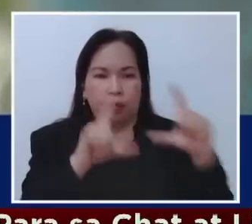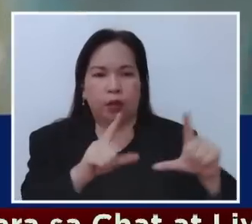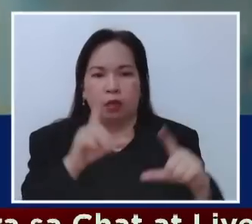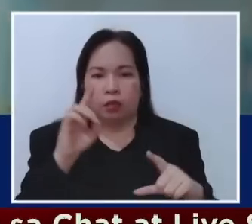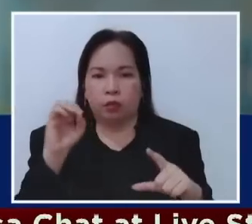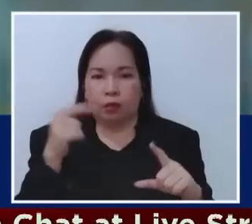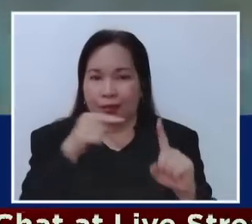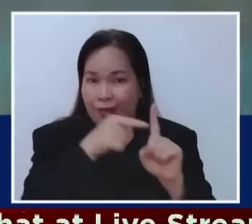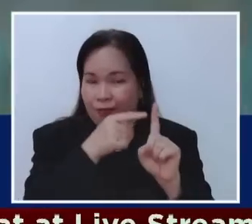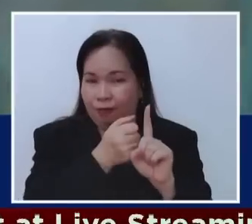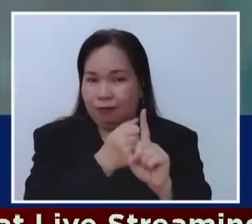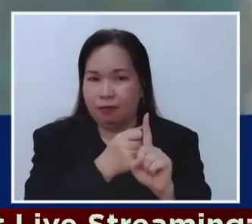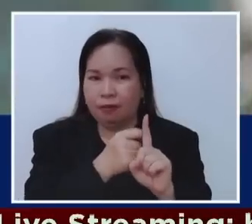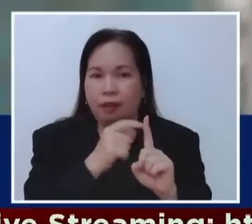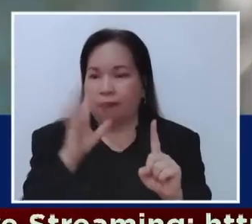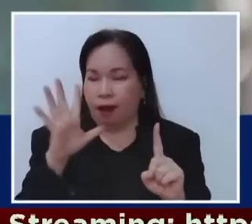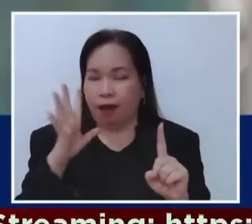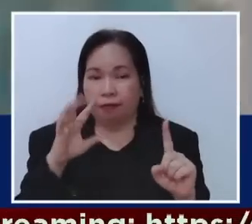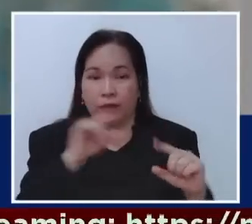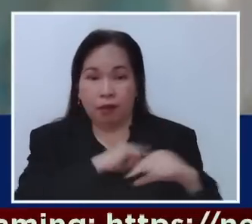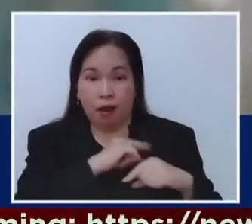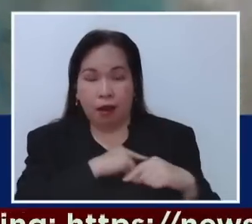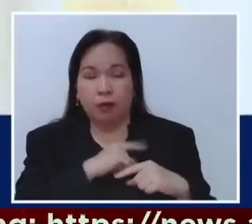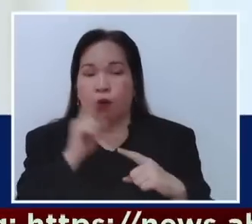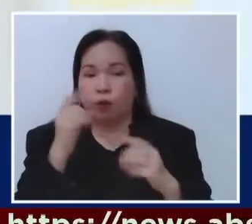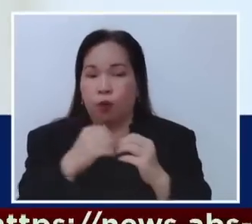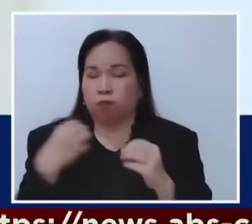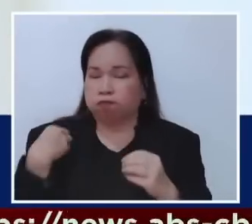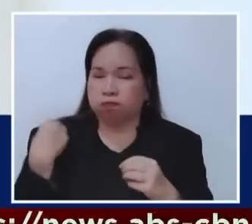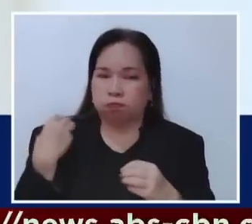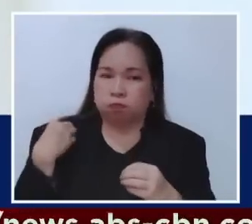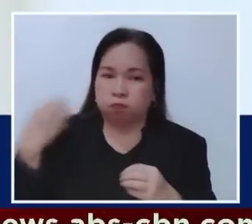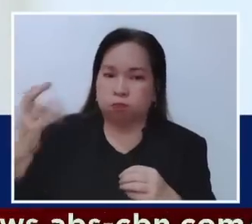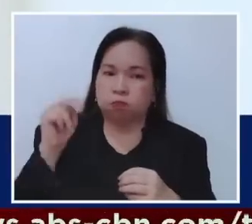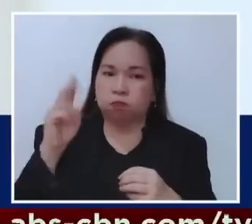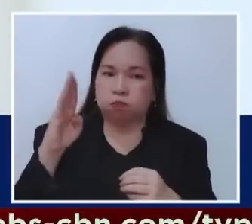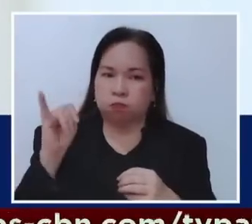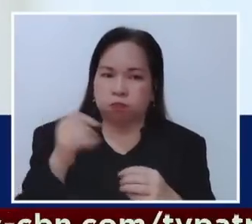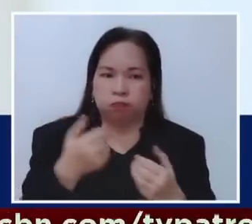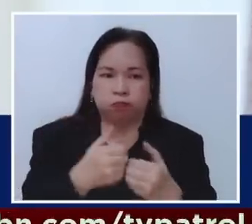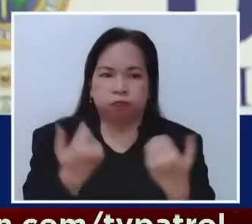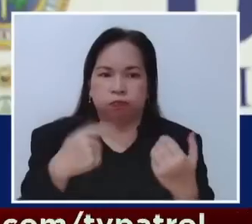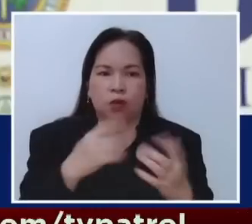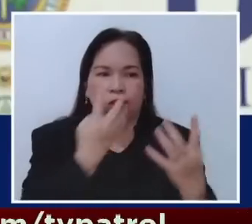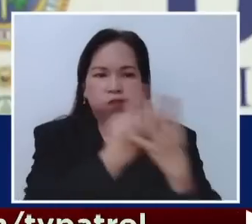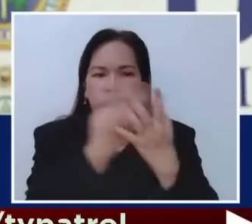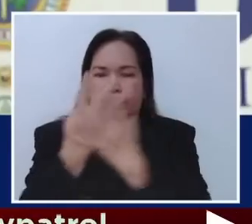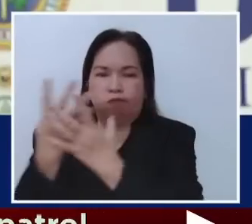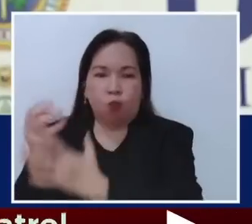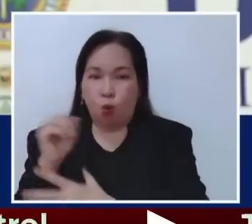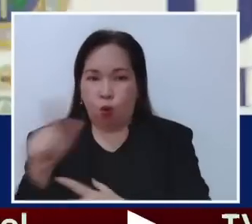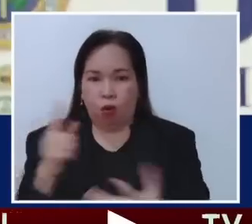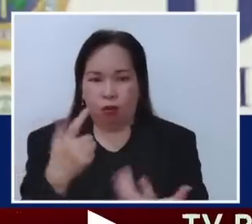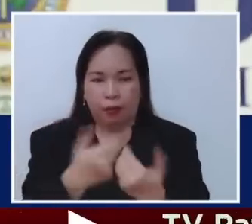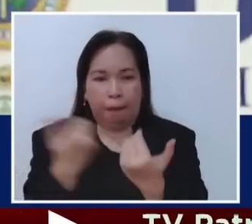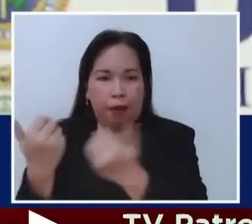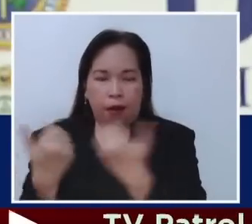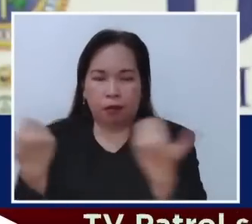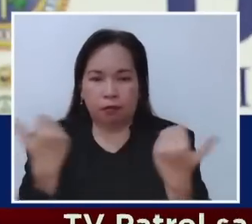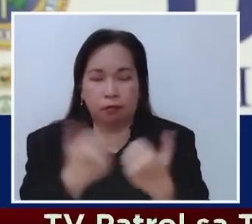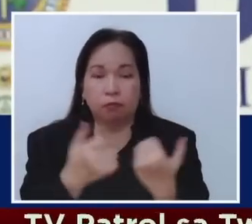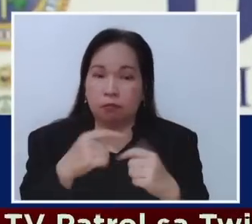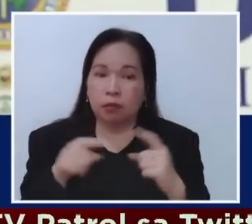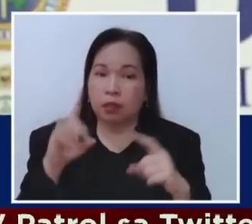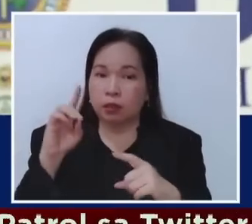Dera, 5 jail guard at isang opisyal ng NBI. Magkakahiwalay sila ngayong nakakulong. Ayon pa sa DOJ, magkakaroon